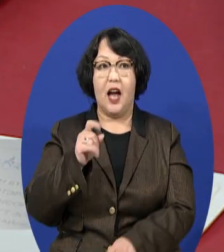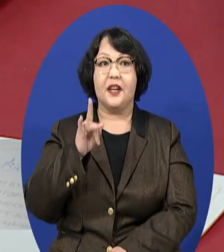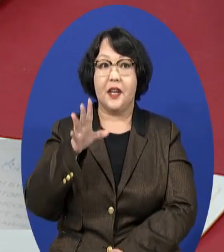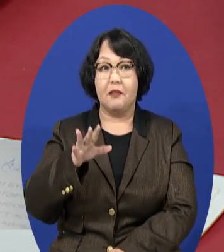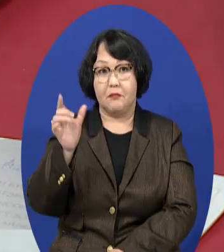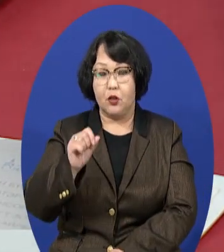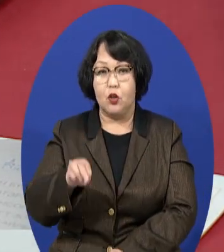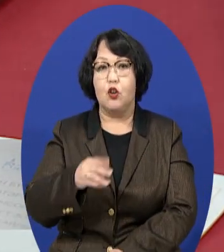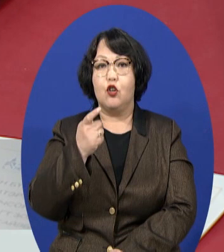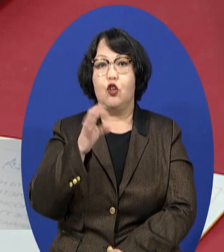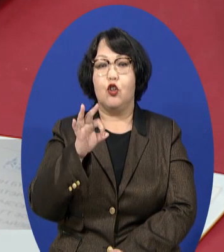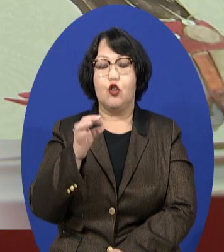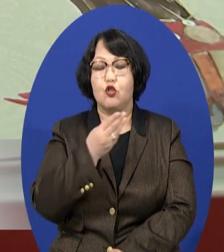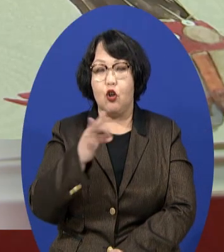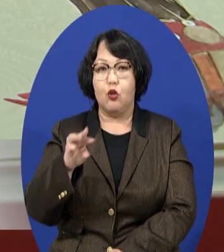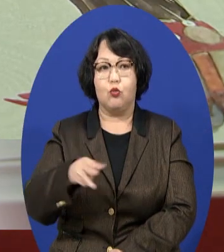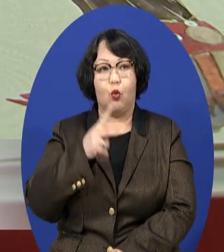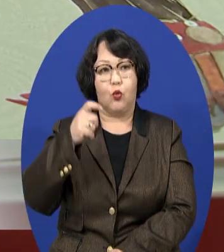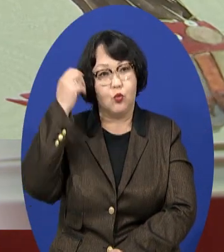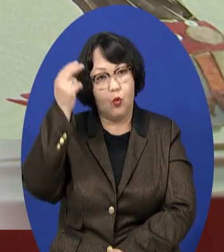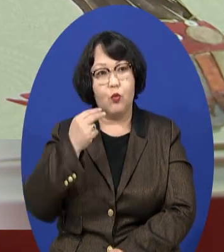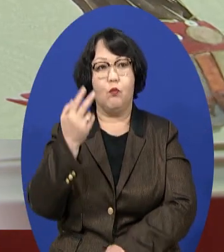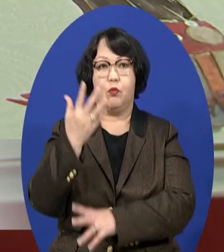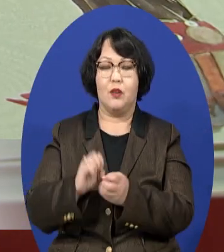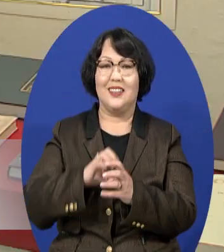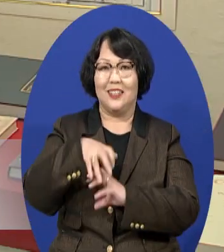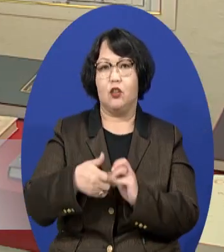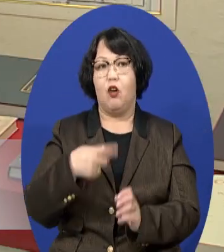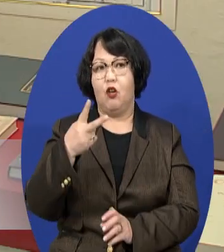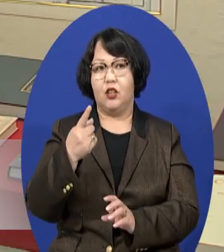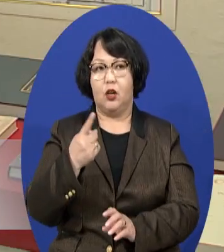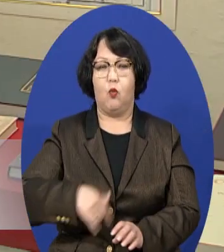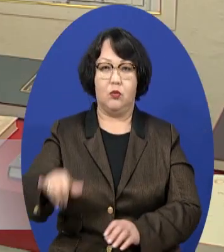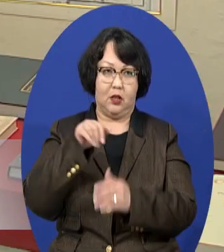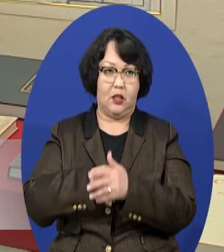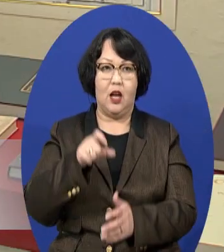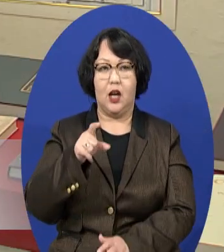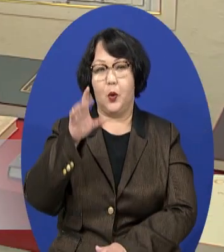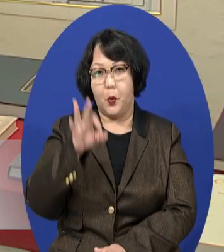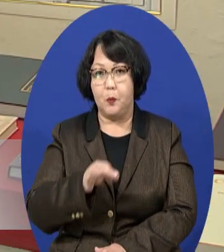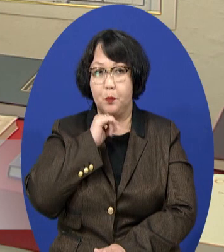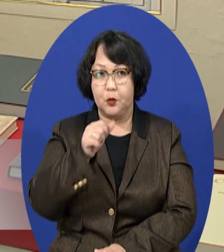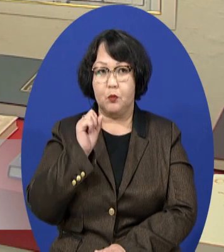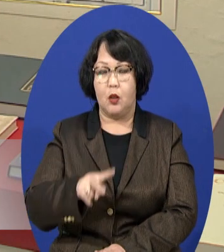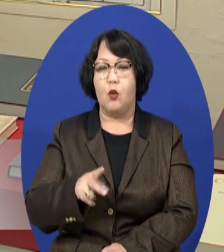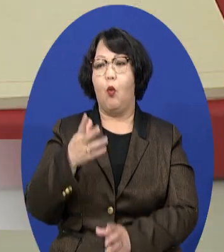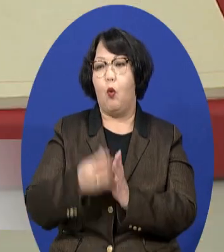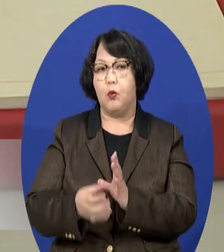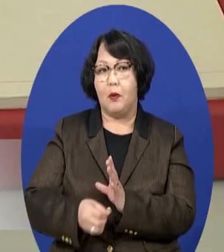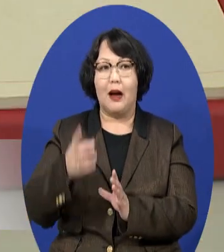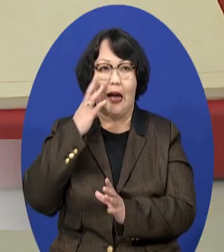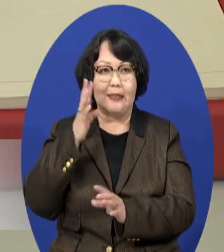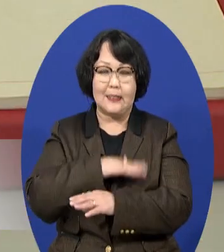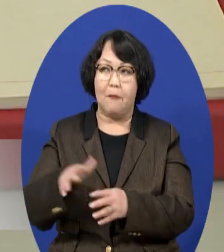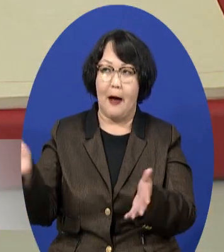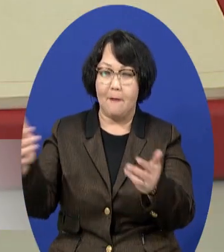бичгүүд хөшөө түүхийн дурсгалт бүтээлүүд дэлхийн 21 улсад хадгалагдаж байна. Иймд их хувийг нь биш маяг ихэд хуулбарыг нь авчрах арга